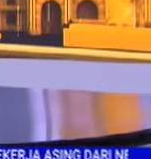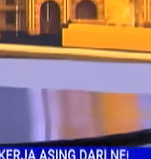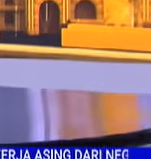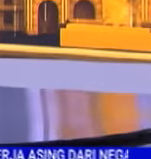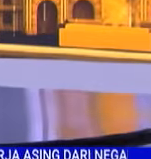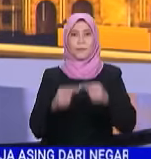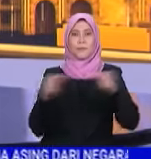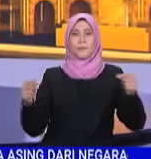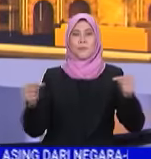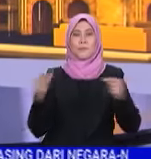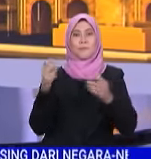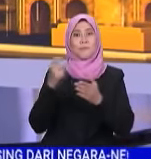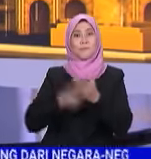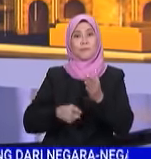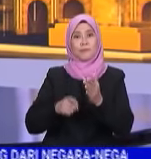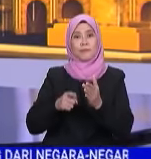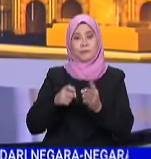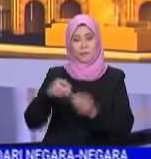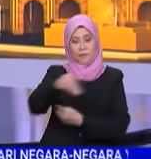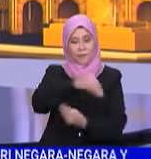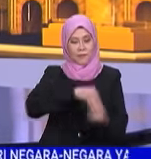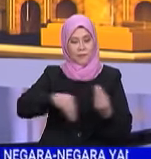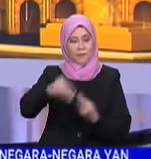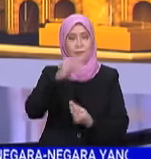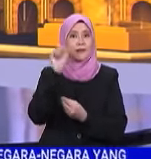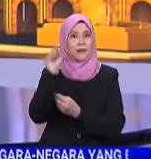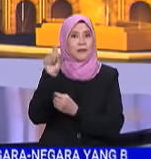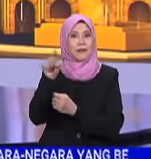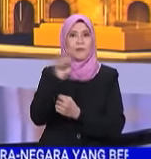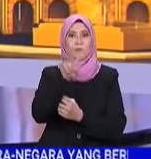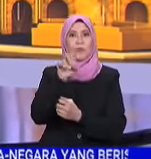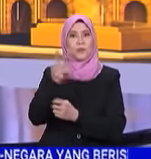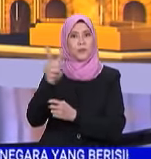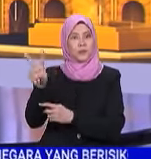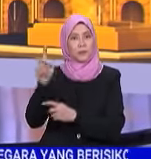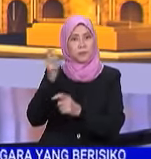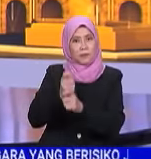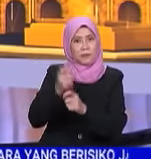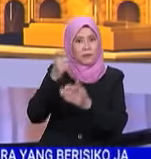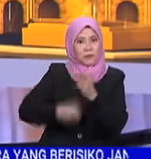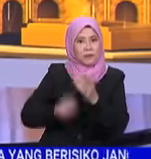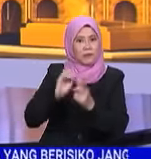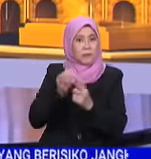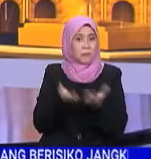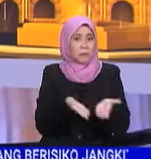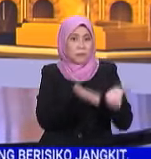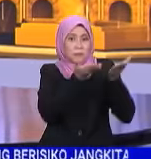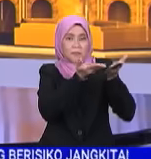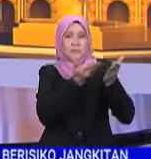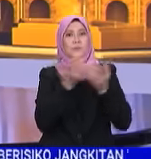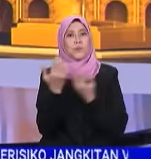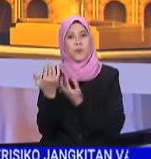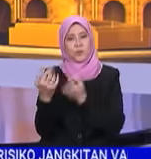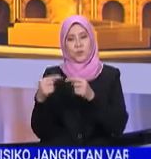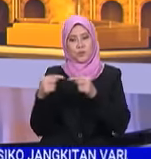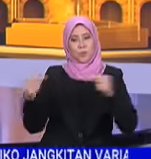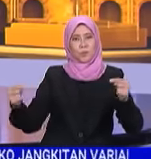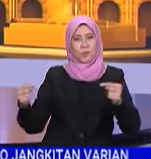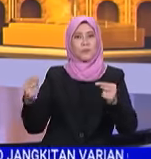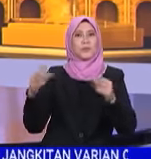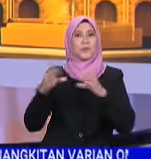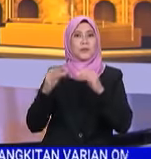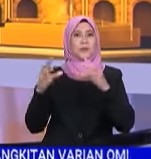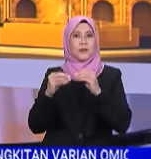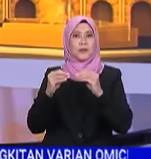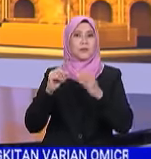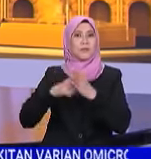baik keputusan kos menunaikan haji bagi 2022 dua sama ada kekal atau meningkat akan diputuskan kabinet selewat-lewatnya